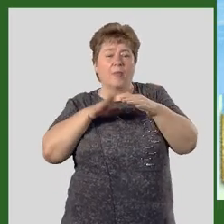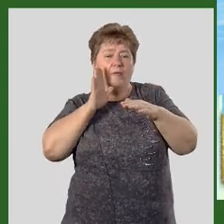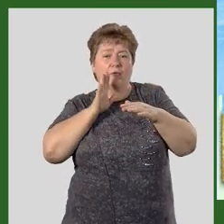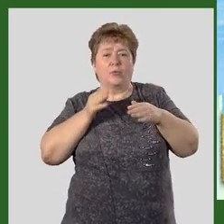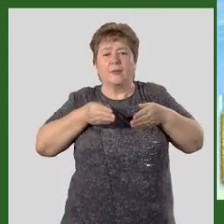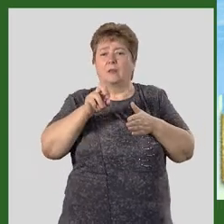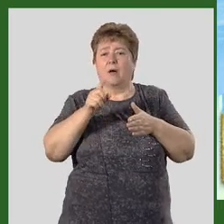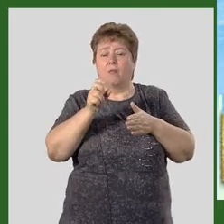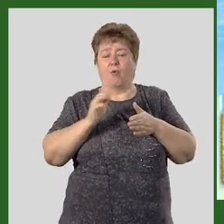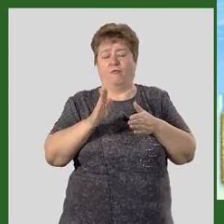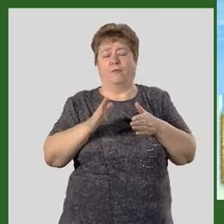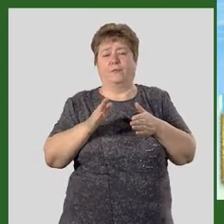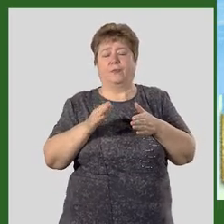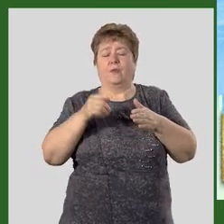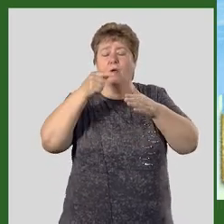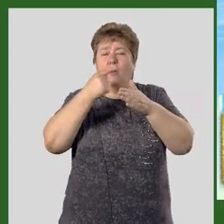желоба.